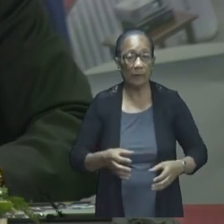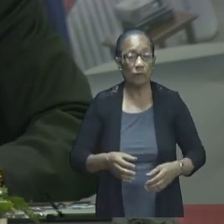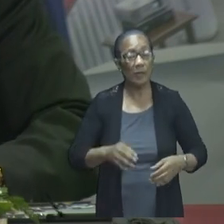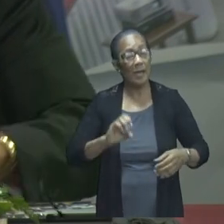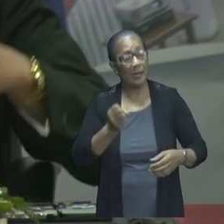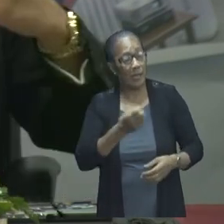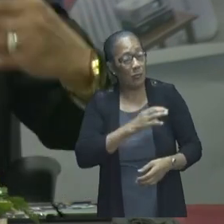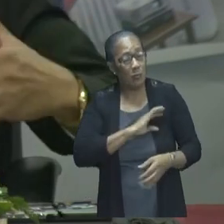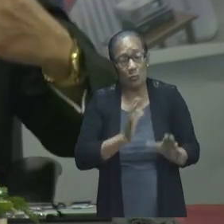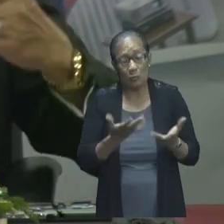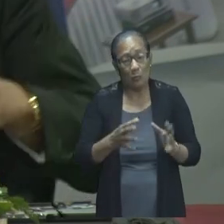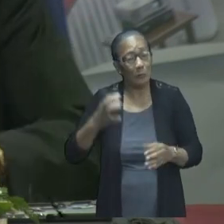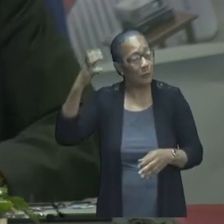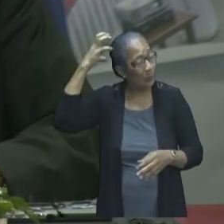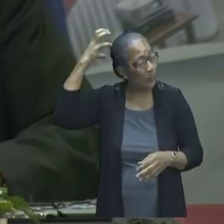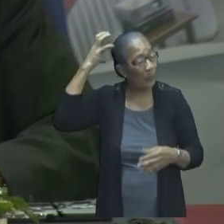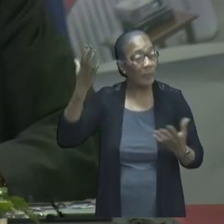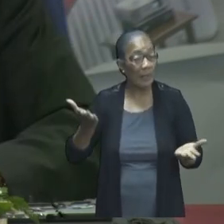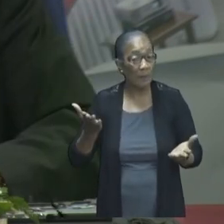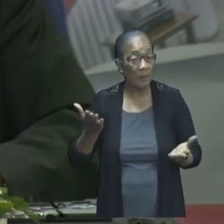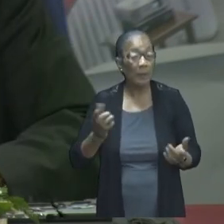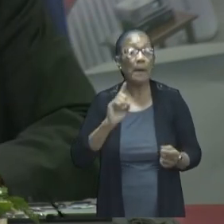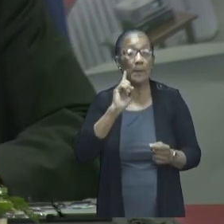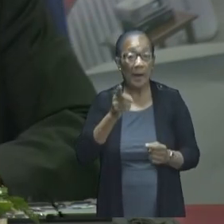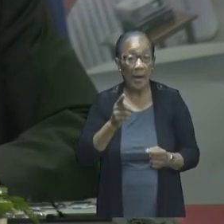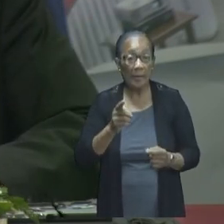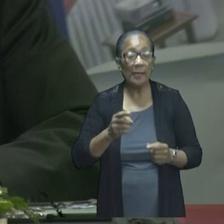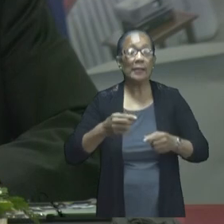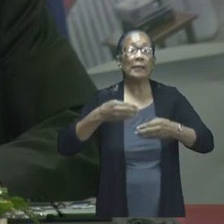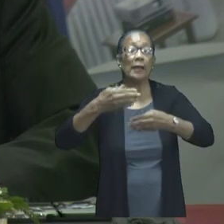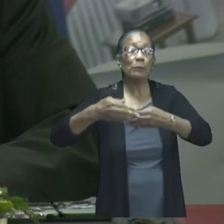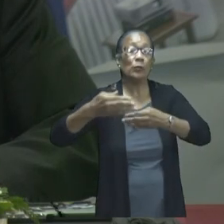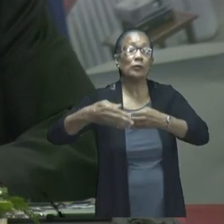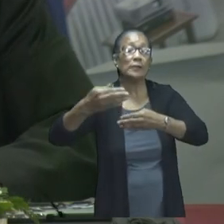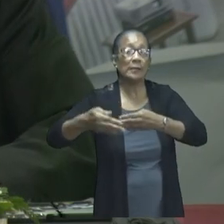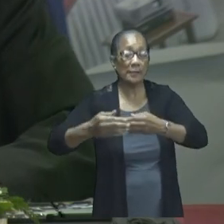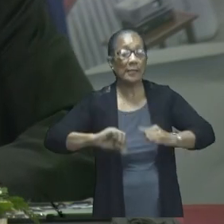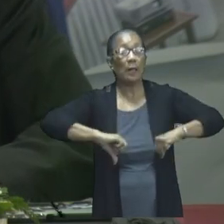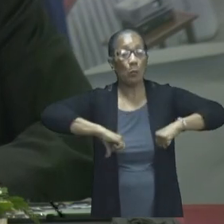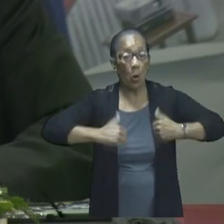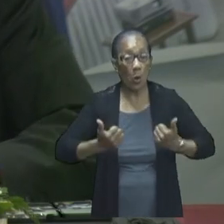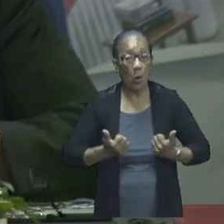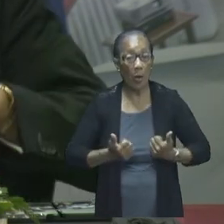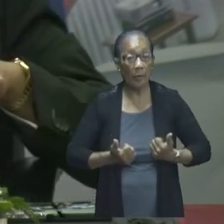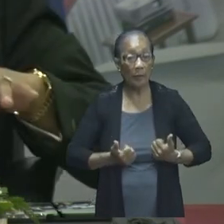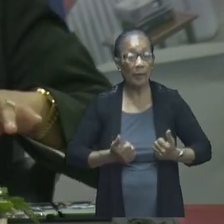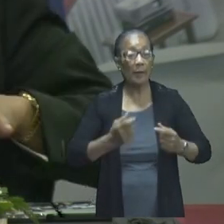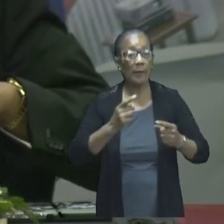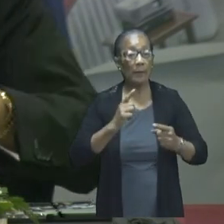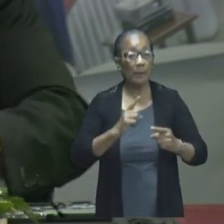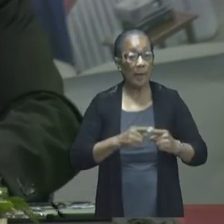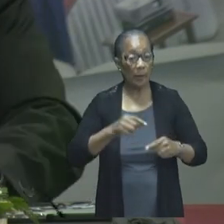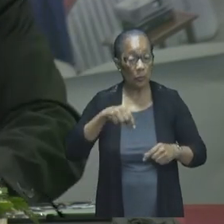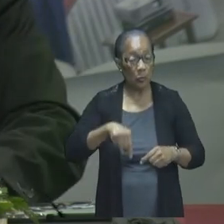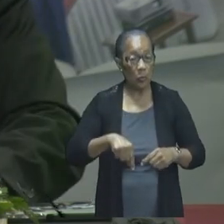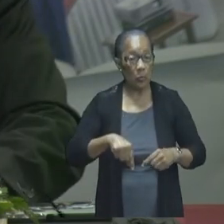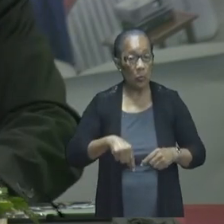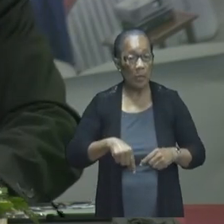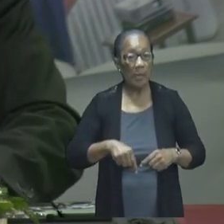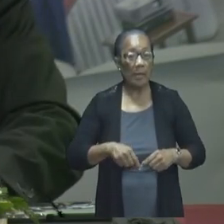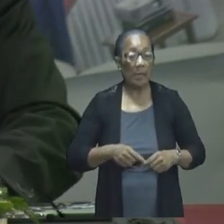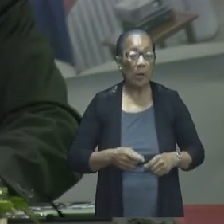dus dat proces is al een paar gang gekomen en elk paar is het al bedrijf snel onderwerp oren maar nogmaals we gaan het nu